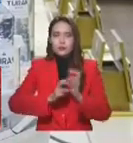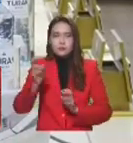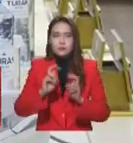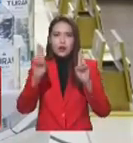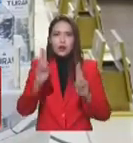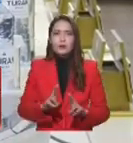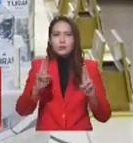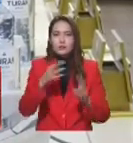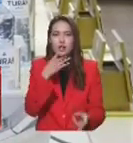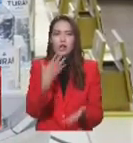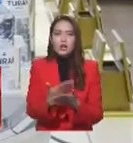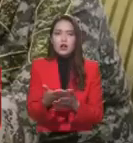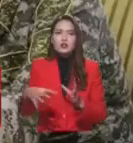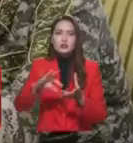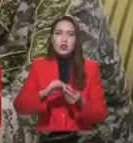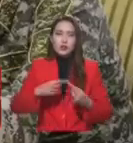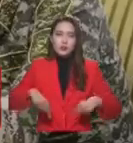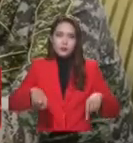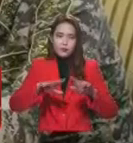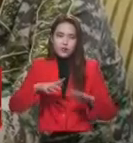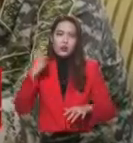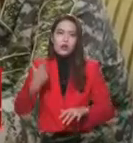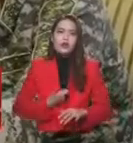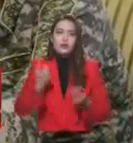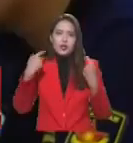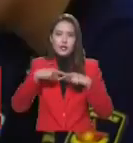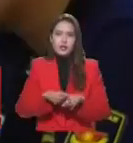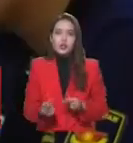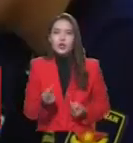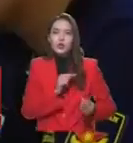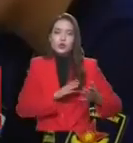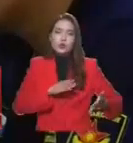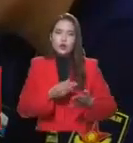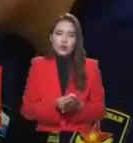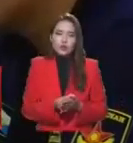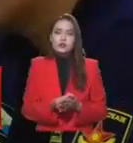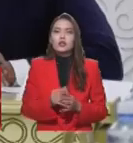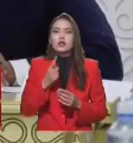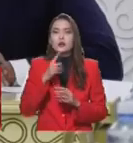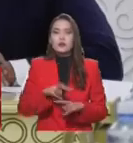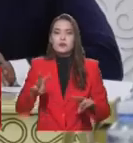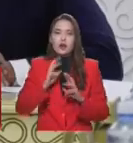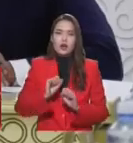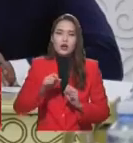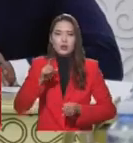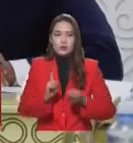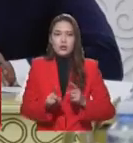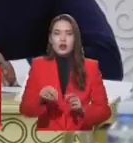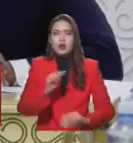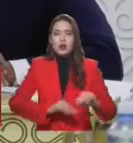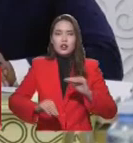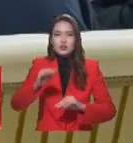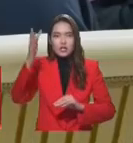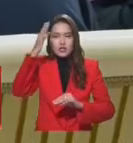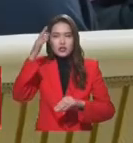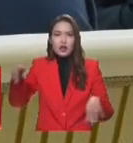как уполномоченного органа в сфере военно-технического сотрудничества подчеркнули в Минобороны. Реализовать поставленные задачи намерены